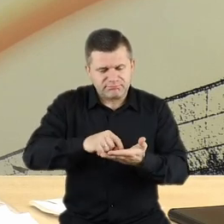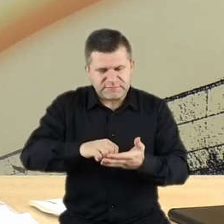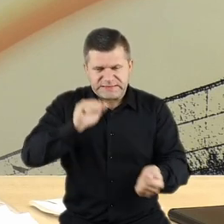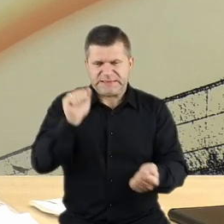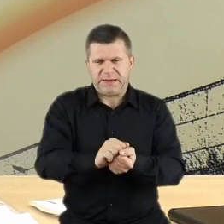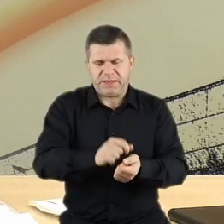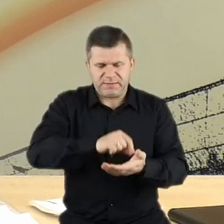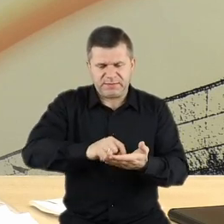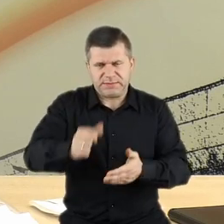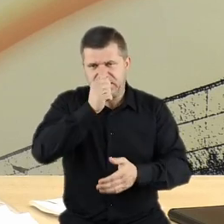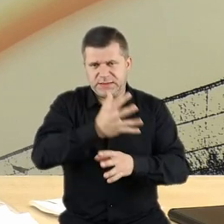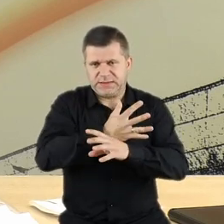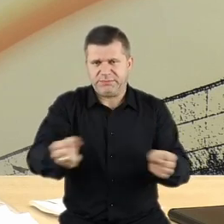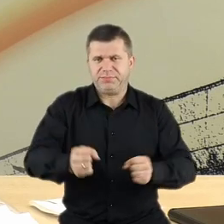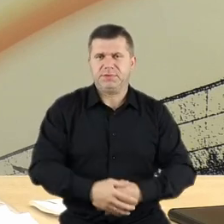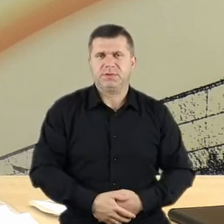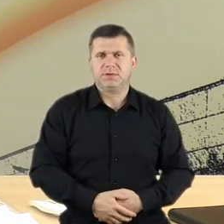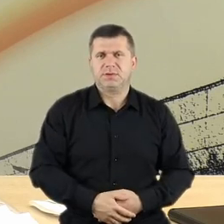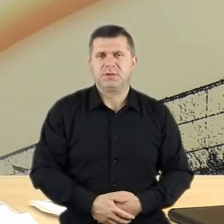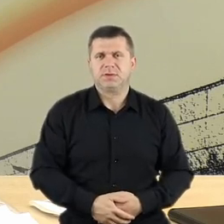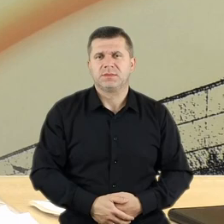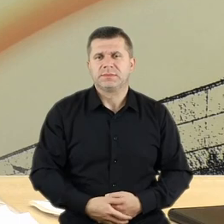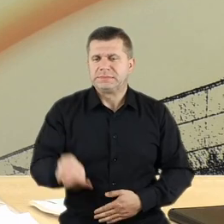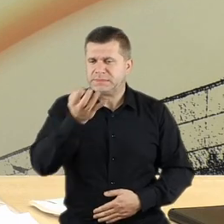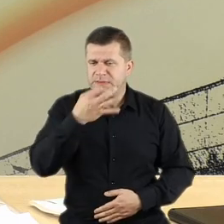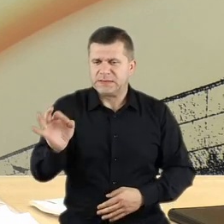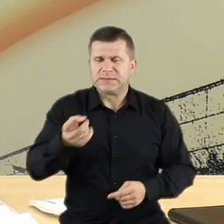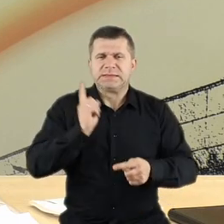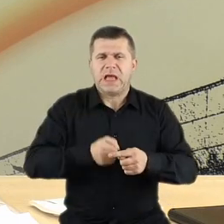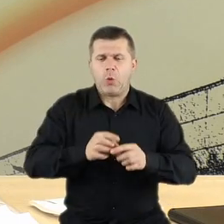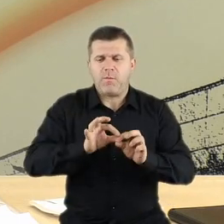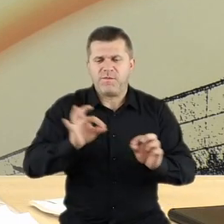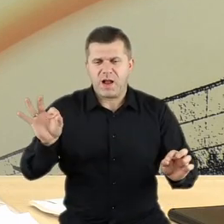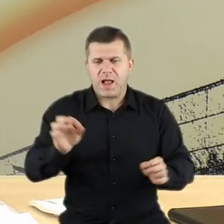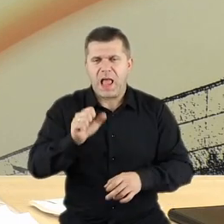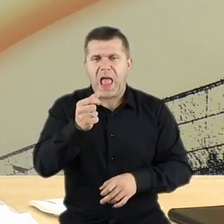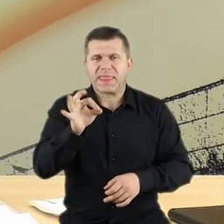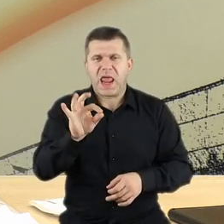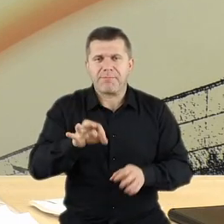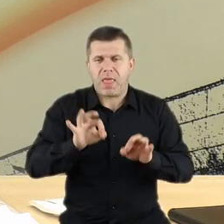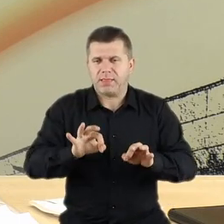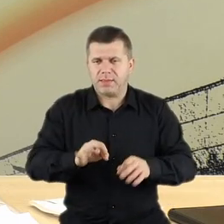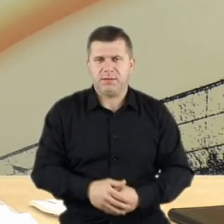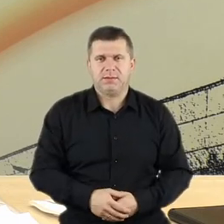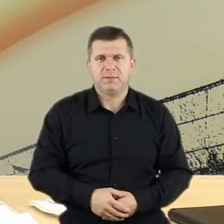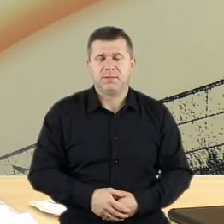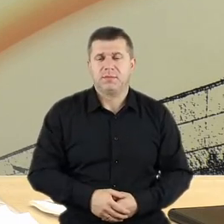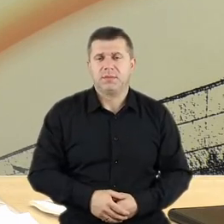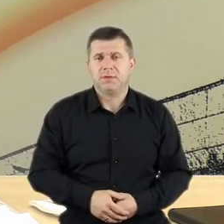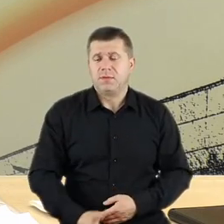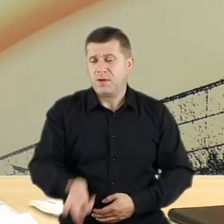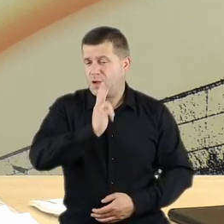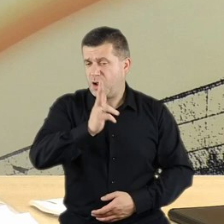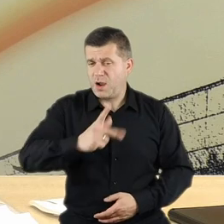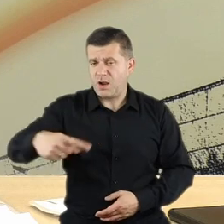tylko pisało się obsadką ze stalówką atramentem i wtedy każdy sobie